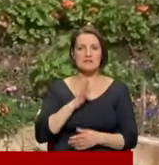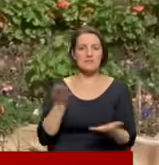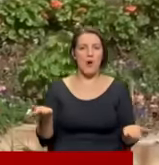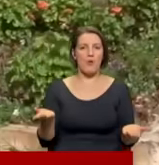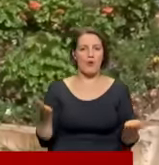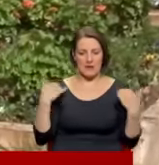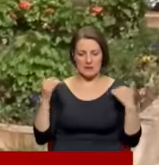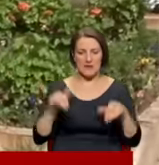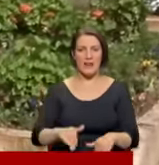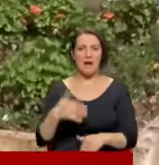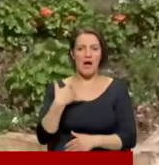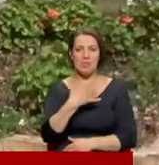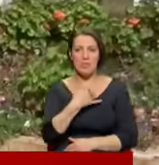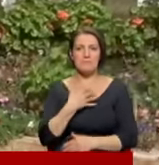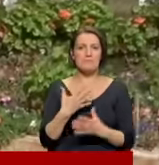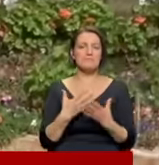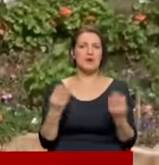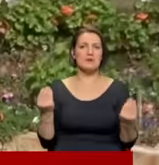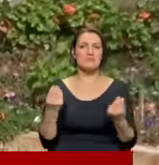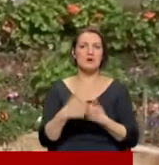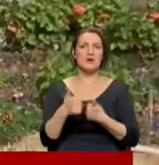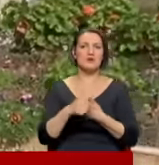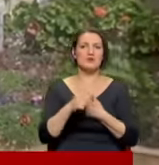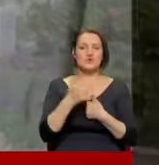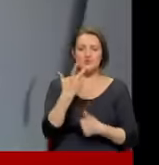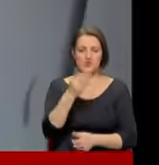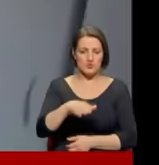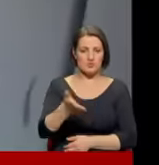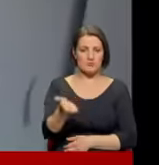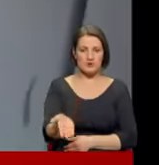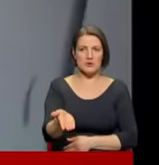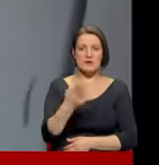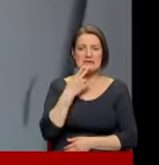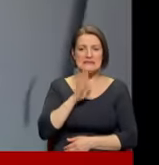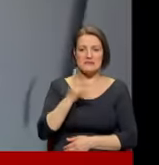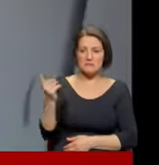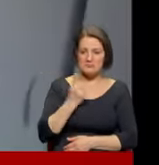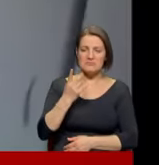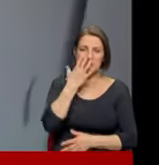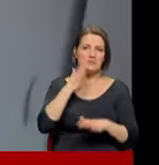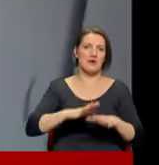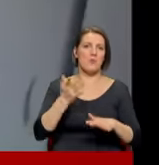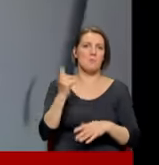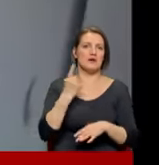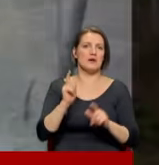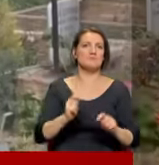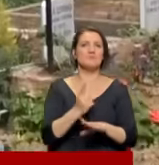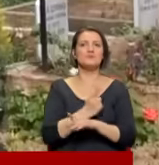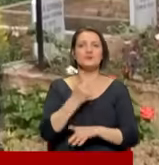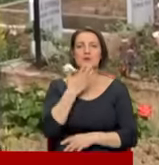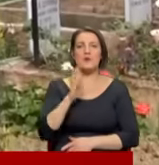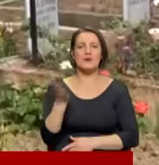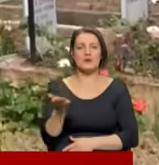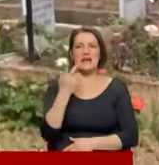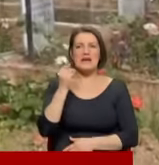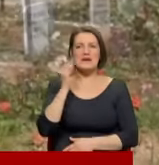buraya. Annem, kaynanam, eşim ve 3 çocuğum burada. Aha kızım gelir diyerekten bekliyorum. Başka yaptığım bir şeyim yok.